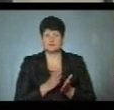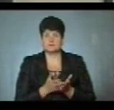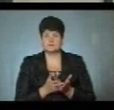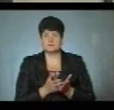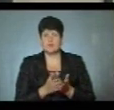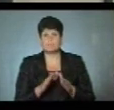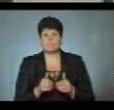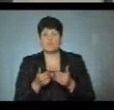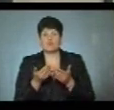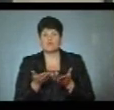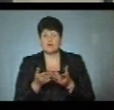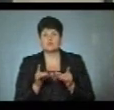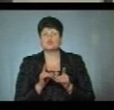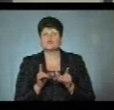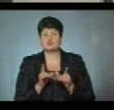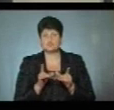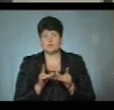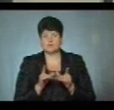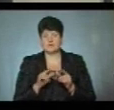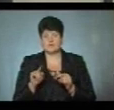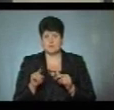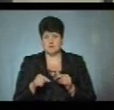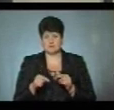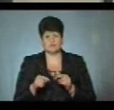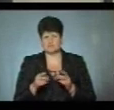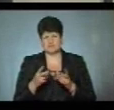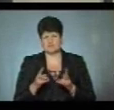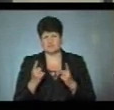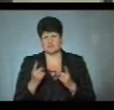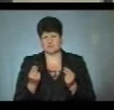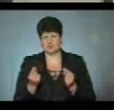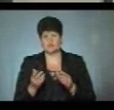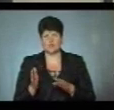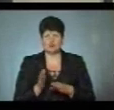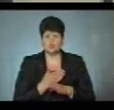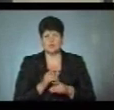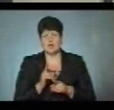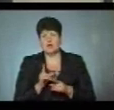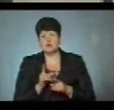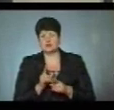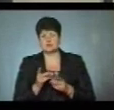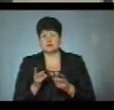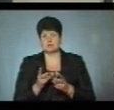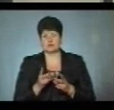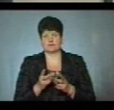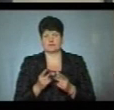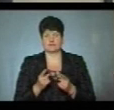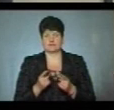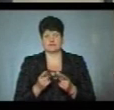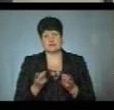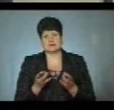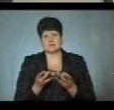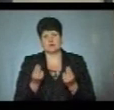і пропонували, що не вимагалося великих матеріальних затрат усунути, а що, де були потрібні великі матеріальні